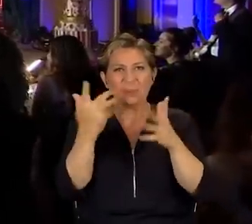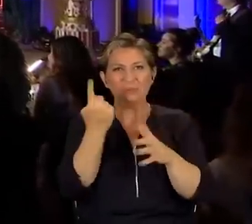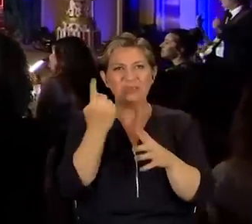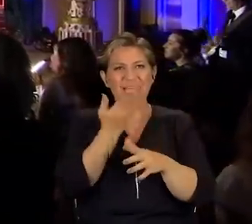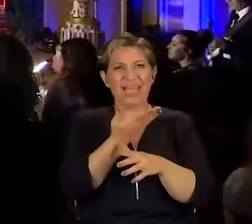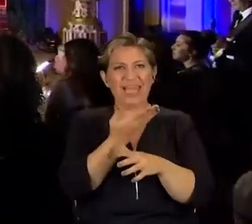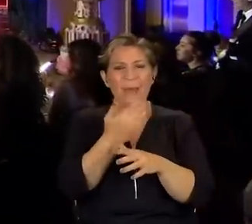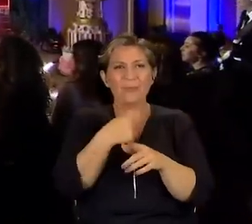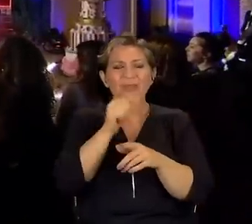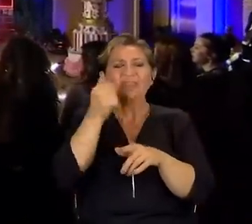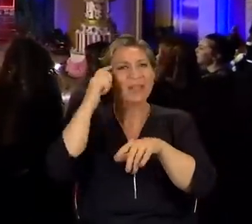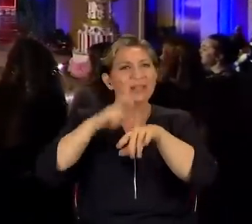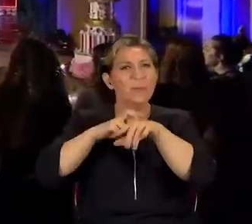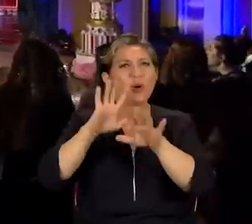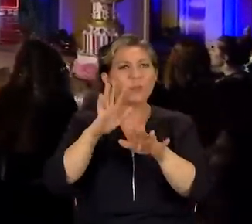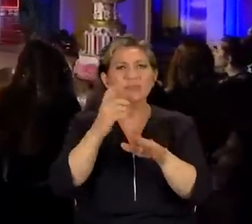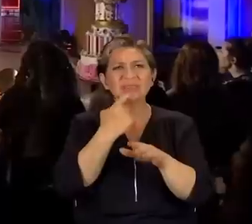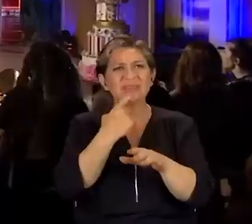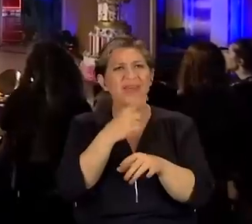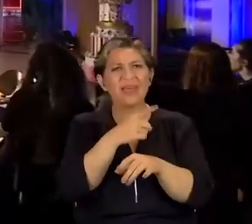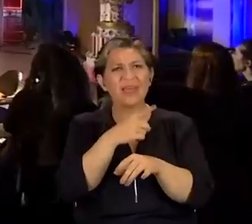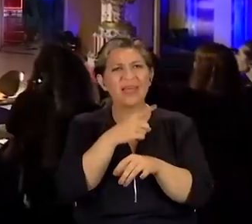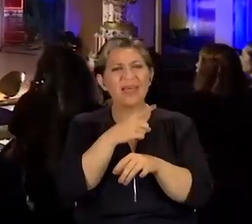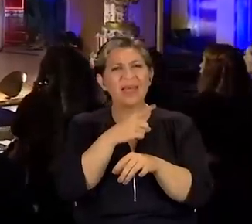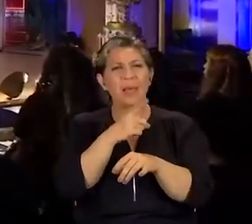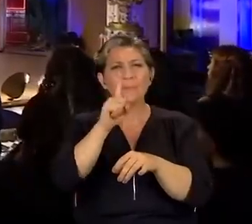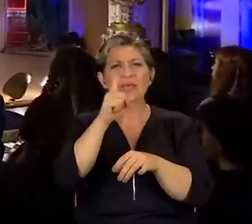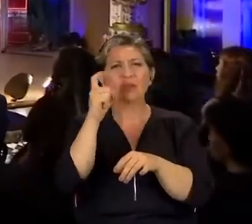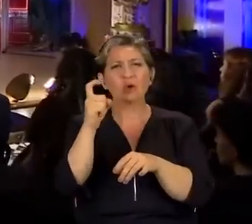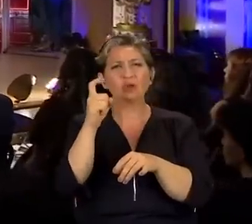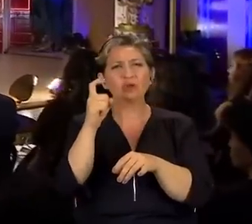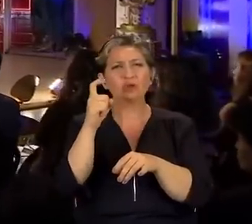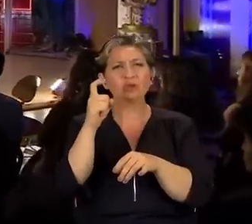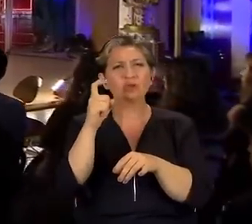ya. Ben bunu hiç anımsamıyorum. Ne, hangi sene bu? Bu